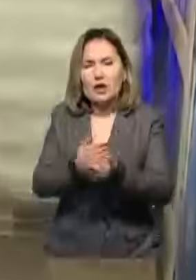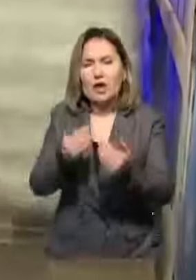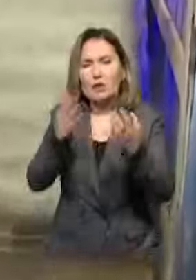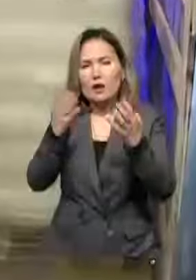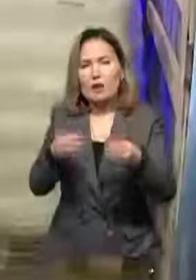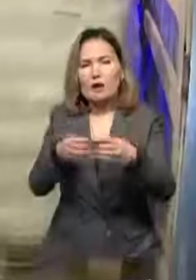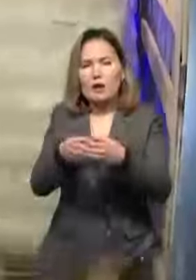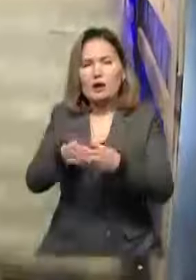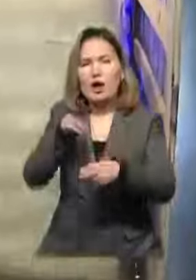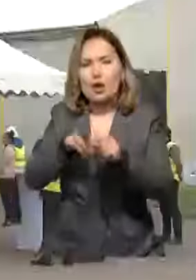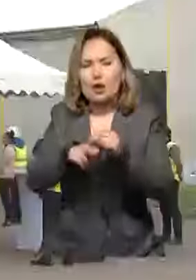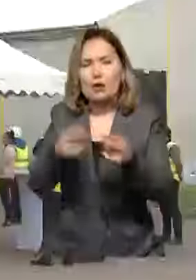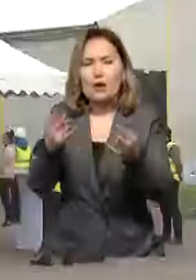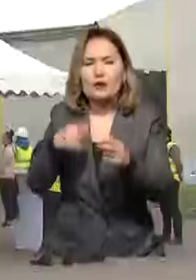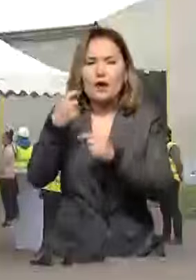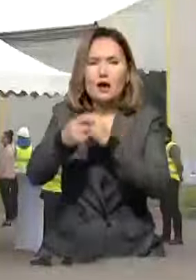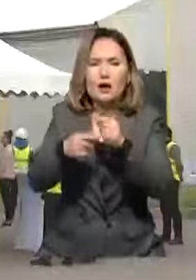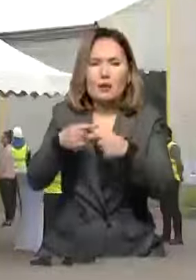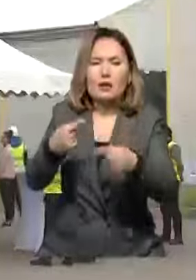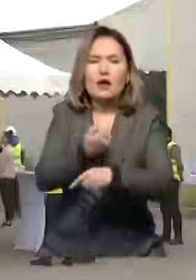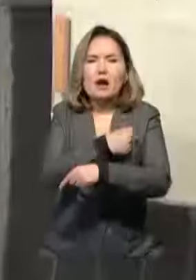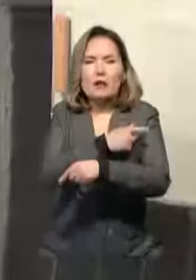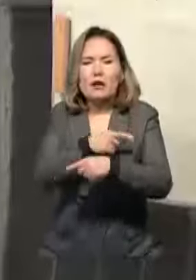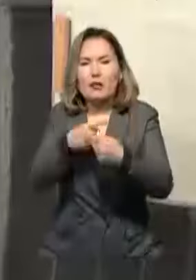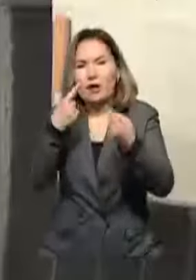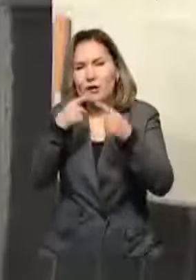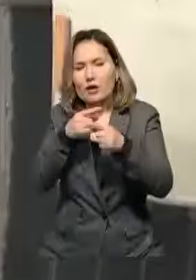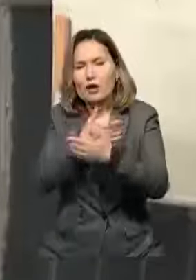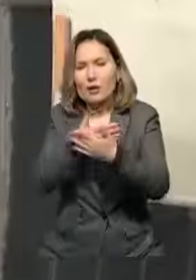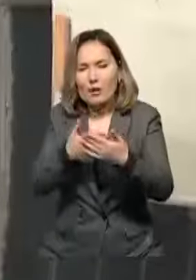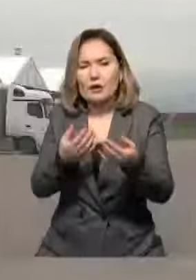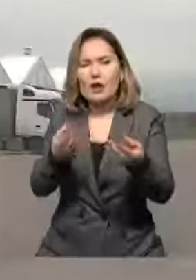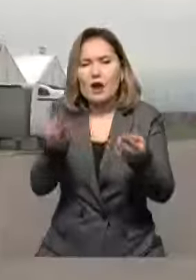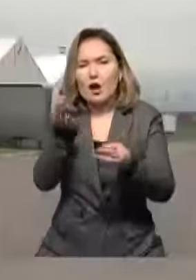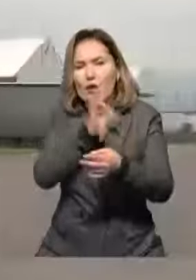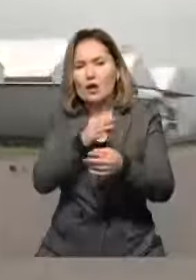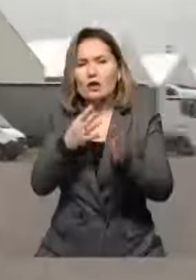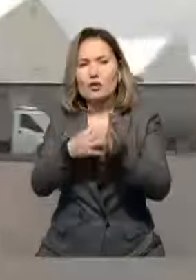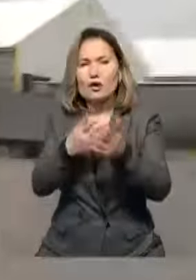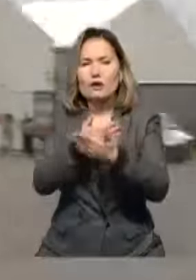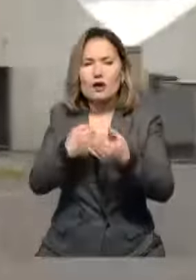Бүгінде компания құрылыста, медицинада, тамақ және тоқыма өнеркәсібінде қолданылатын 9